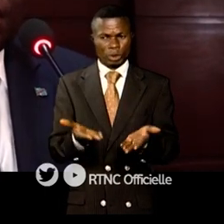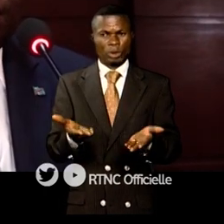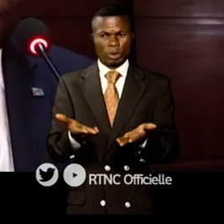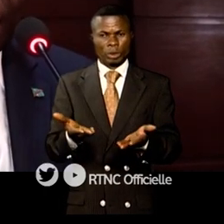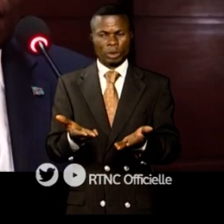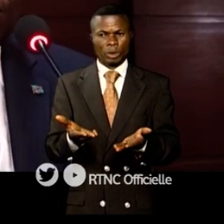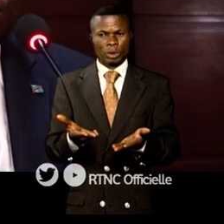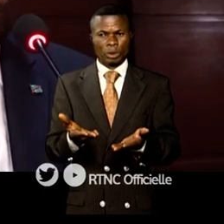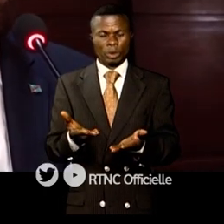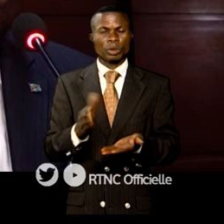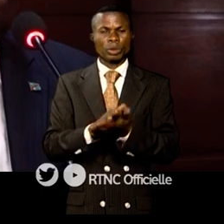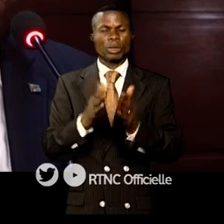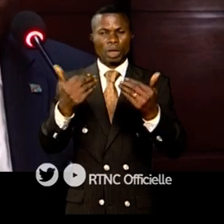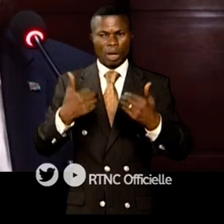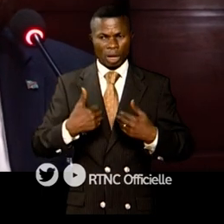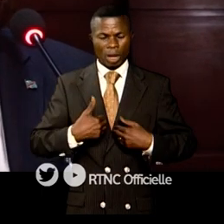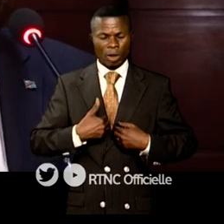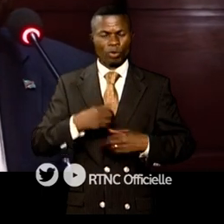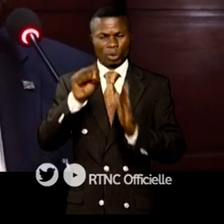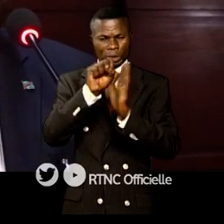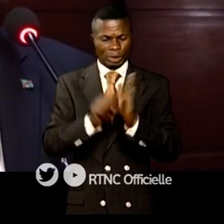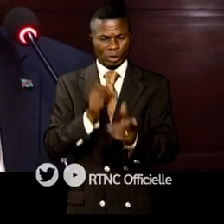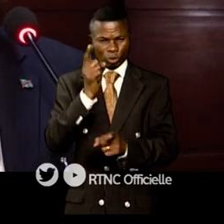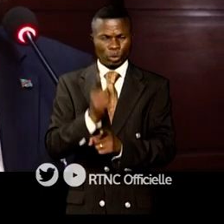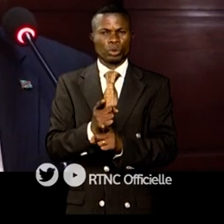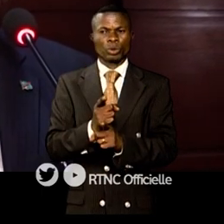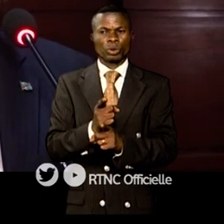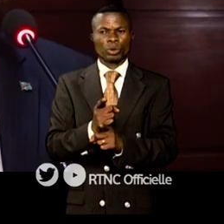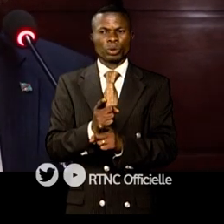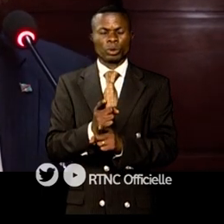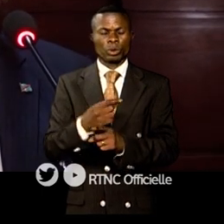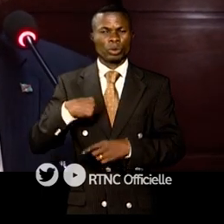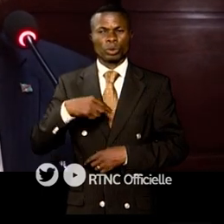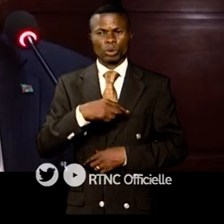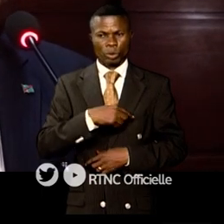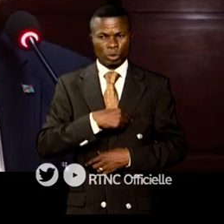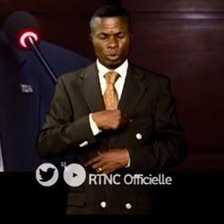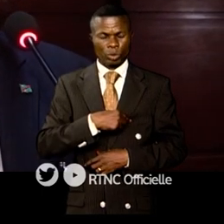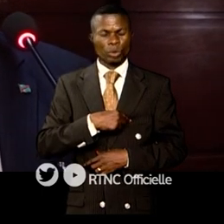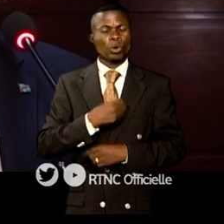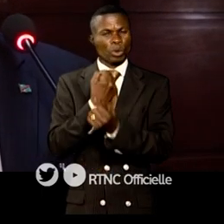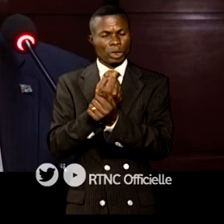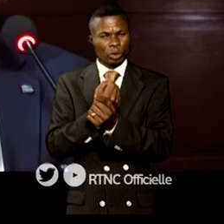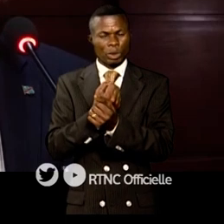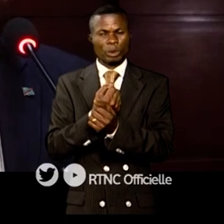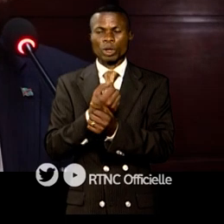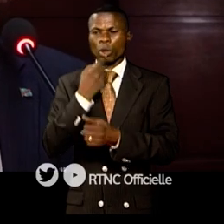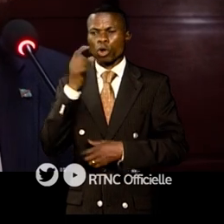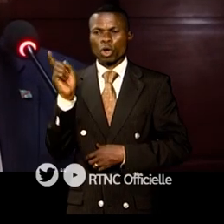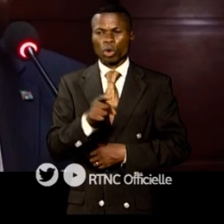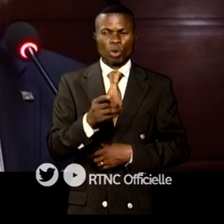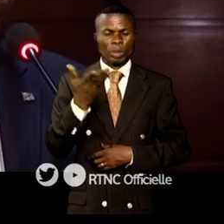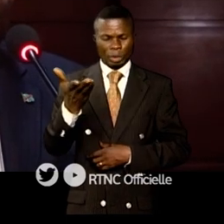ait véritablement son statut. Nous avons suivi ses instructions